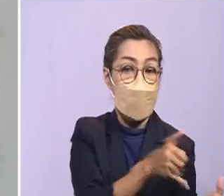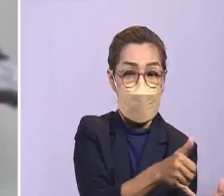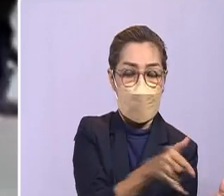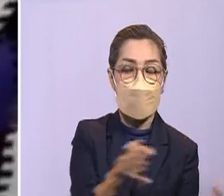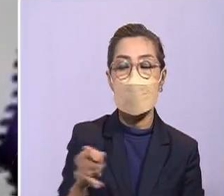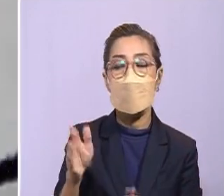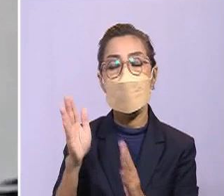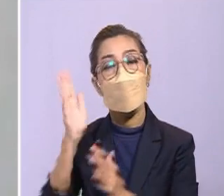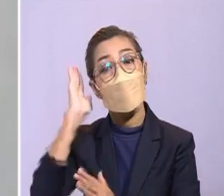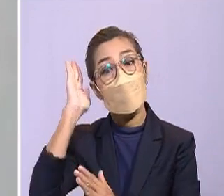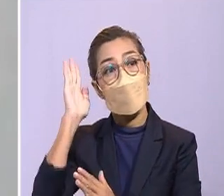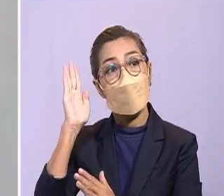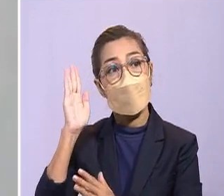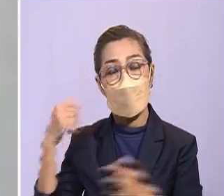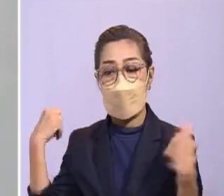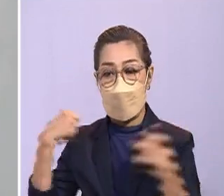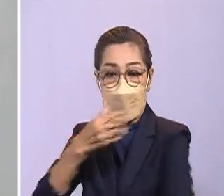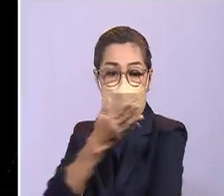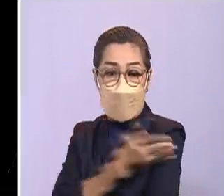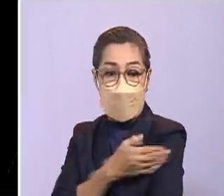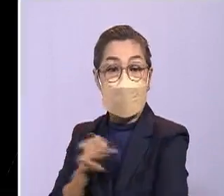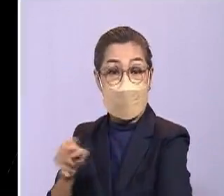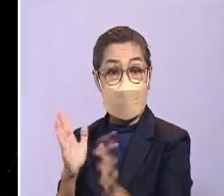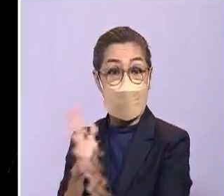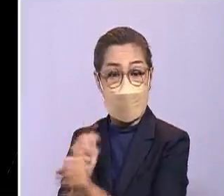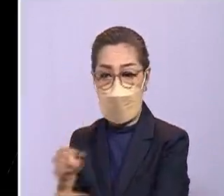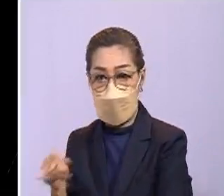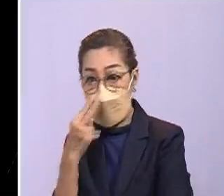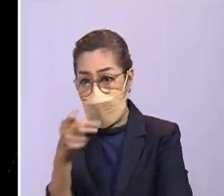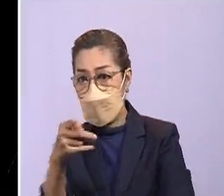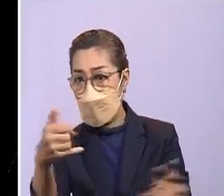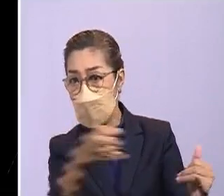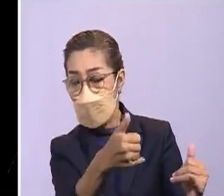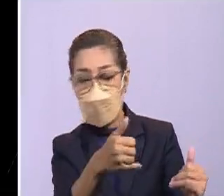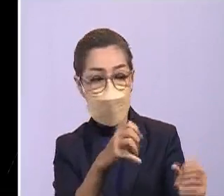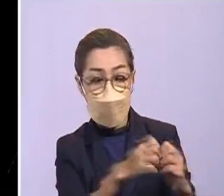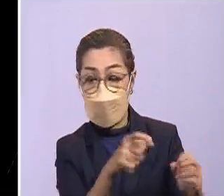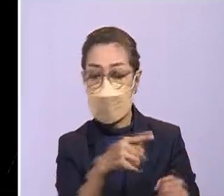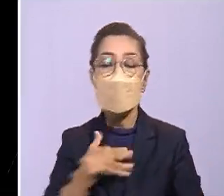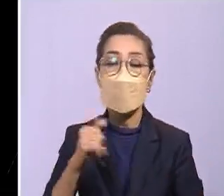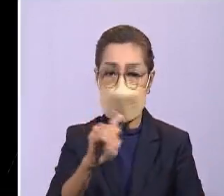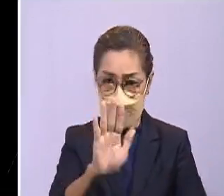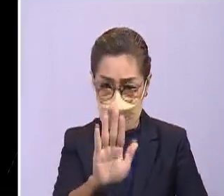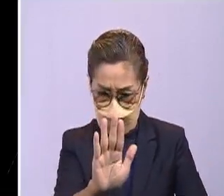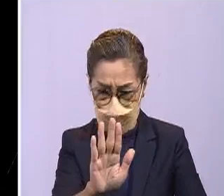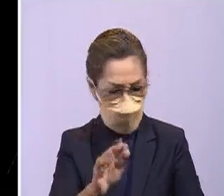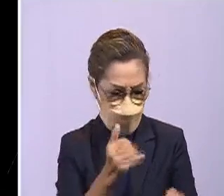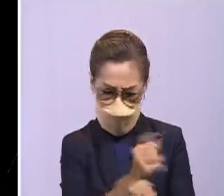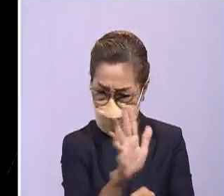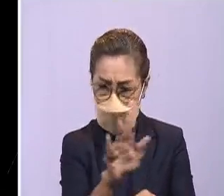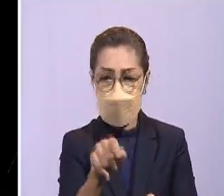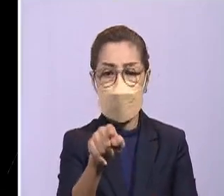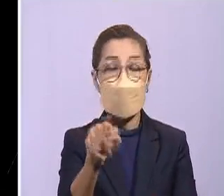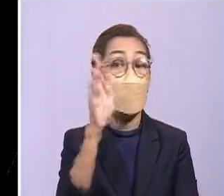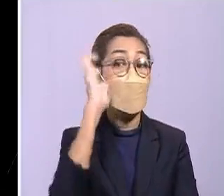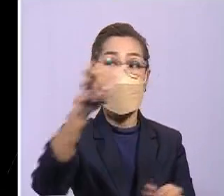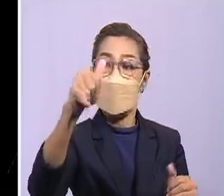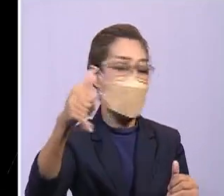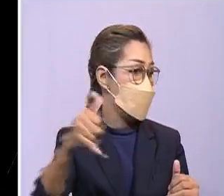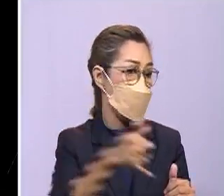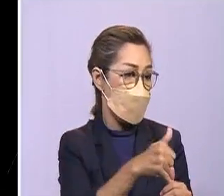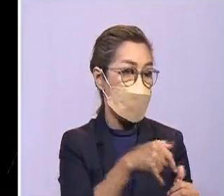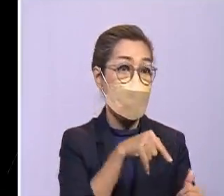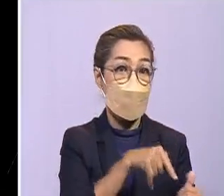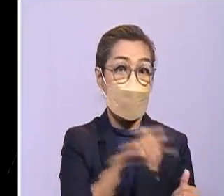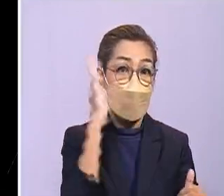าที่พยาบาลคุณหมอเขาก็เลยเข้าไปห้ามปรามปรากฏว่าชายคนนี้เดินไปกระชากสายน้ำเกลือของแขนของนายเดชา